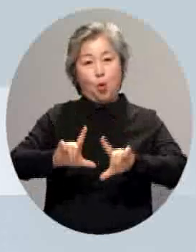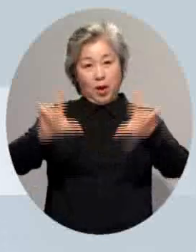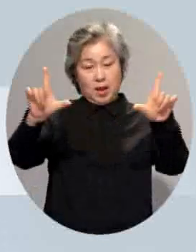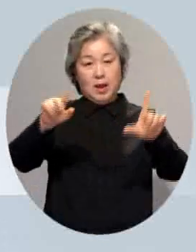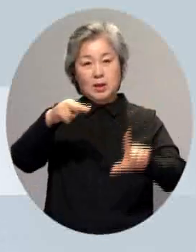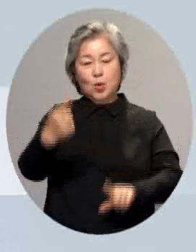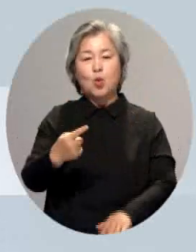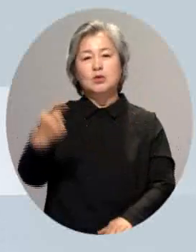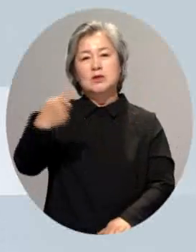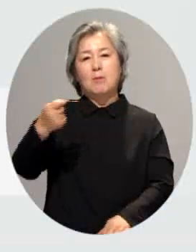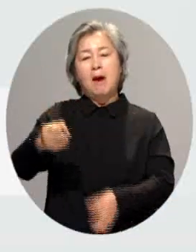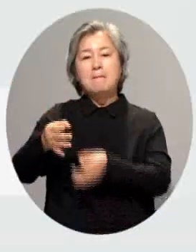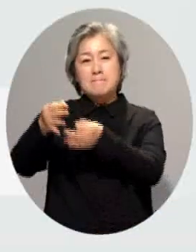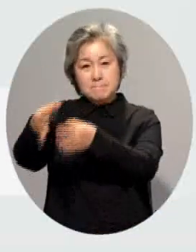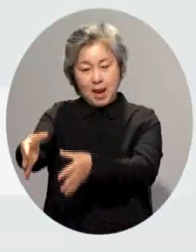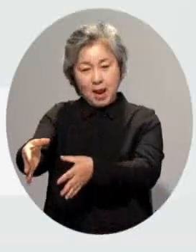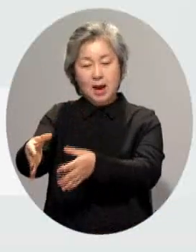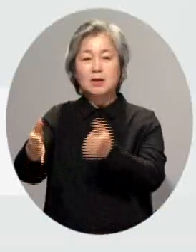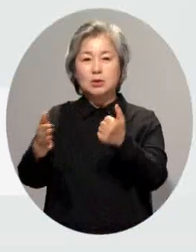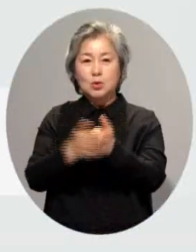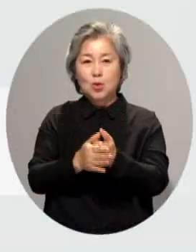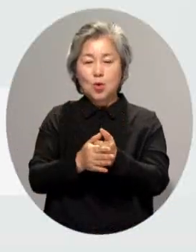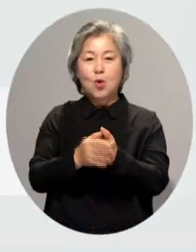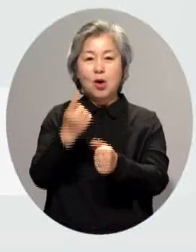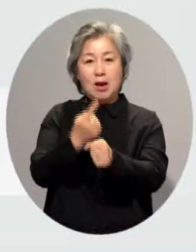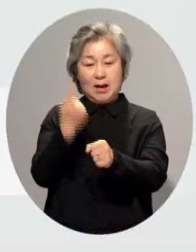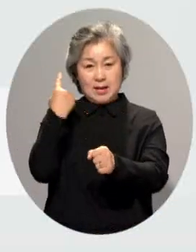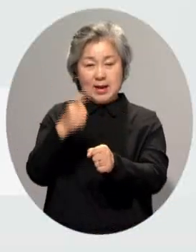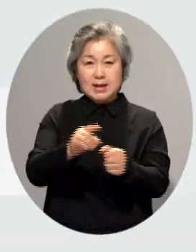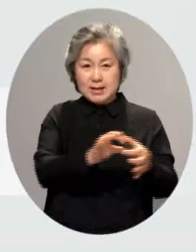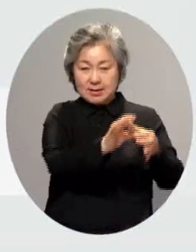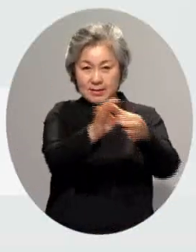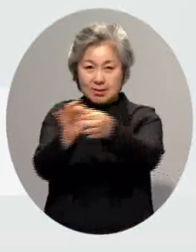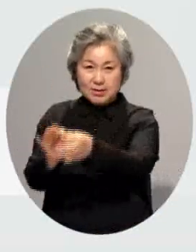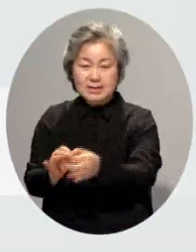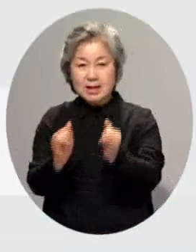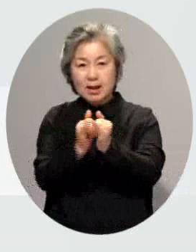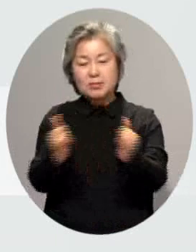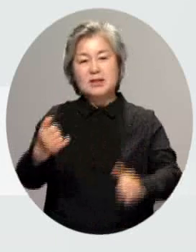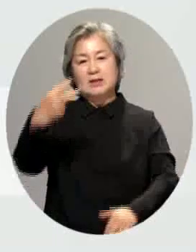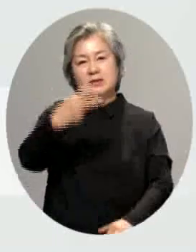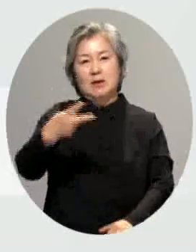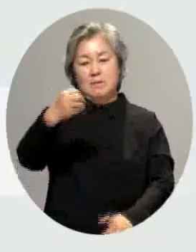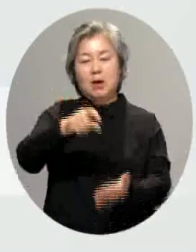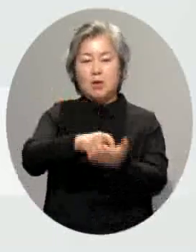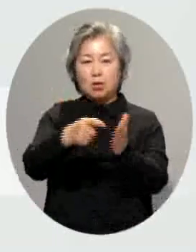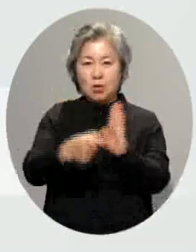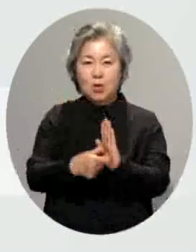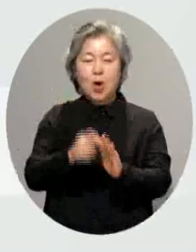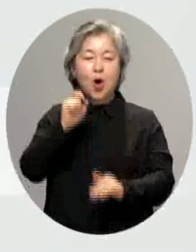초에도 성금 1천만 원을 기부했고 지난해 팬카페 회원과 마련한 성금 2천여만 원을